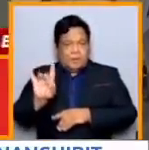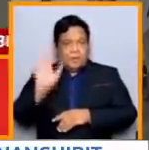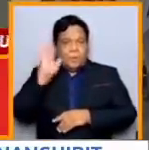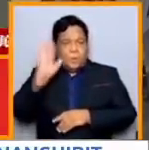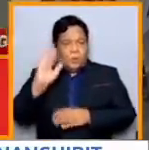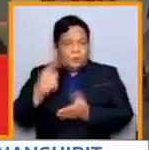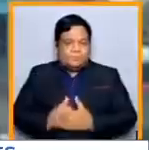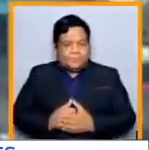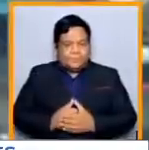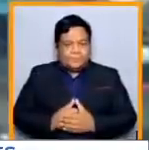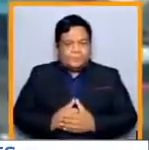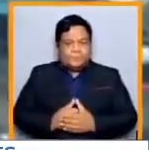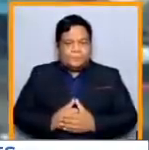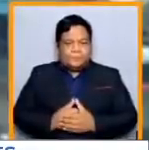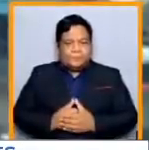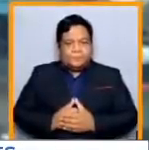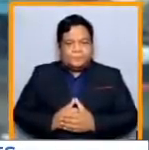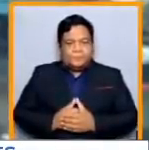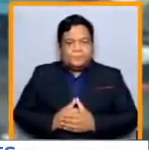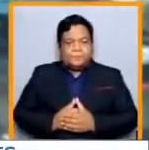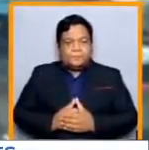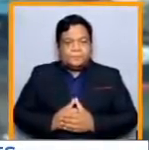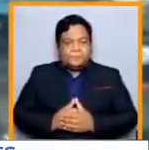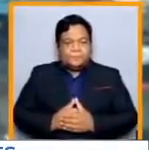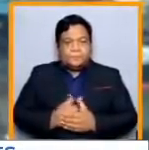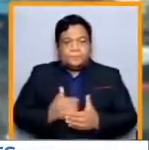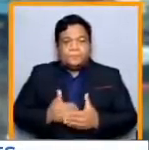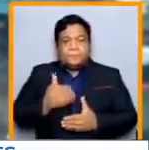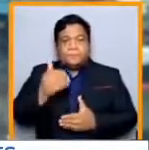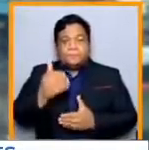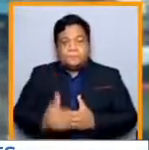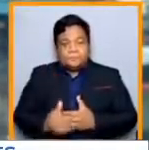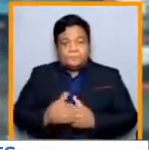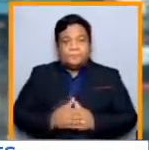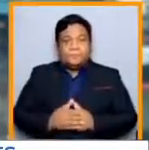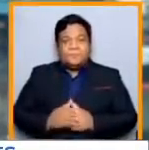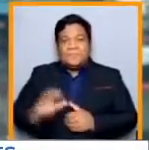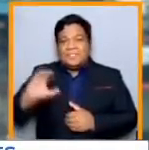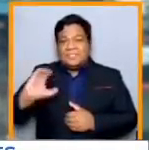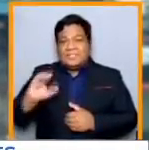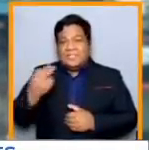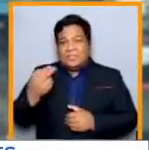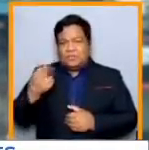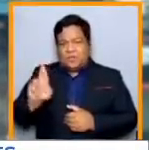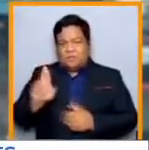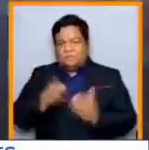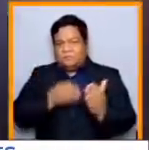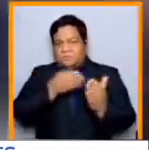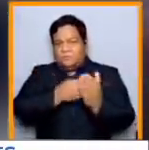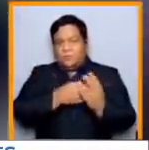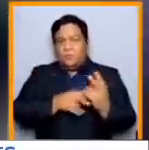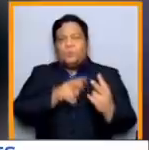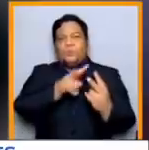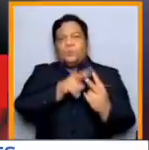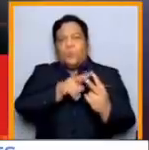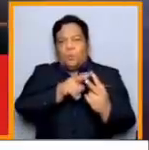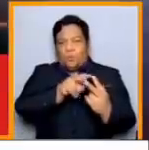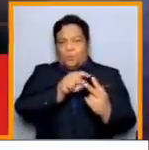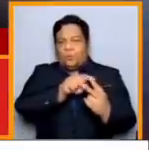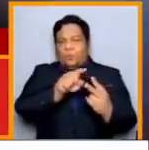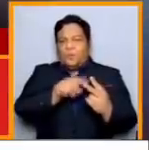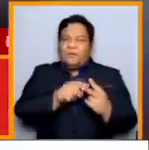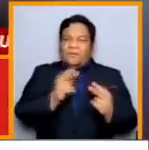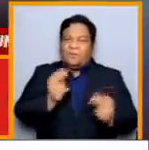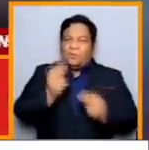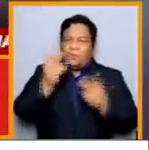panibagong petisyon. Binatikos ang Commission Human Rights ang 2 lokal na kandidato sa Laguna. Nag-viral video